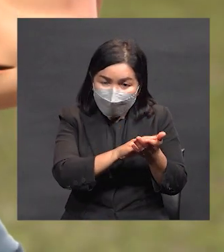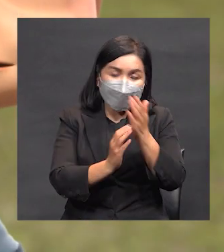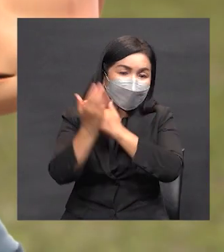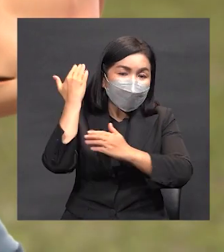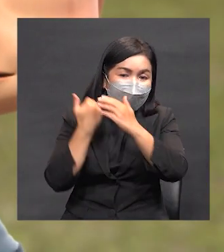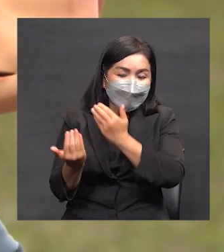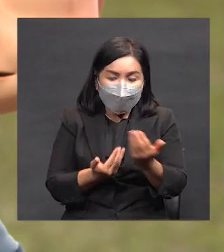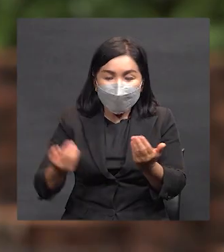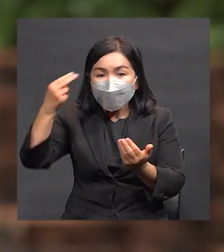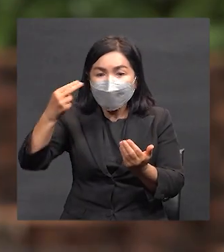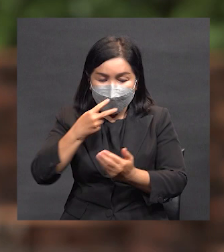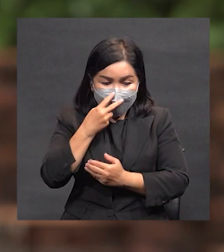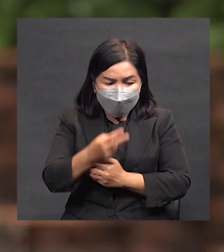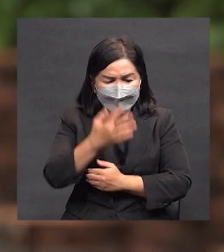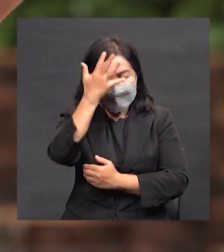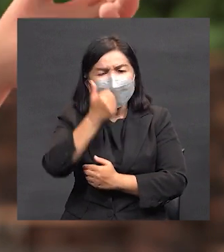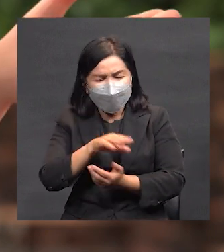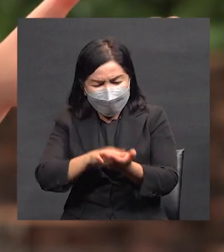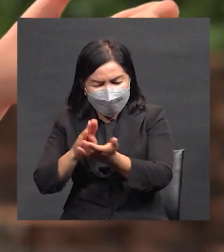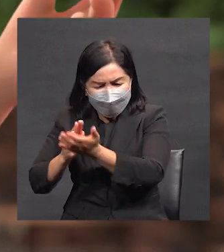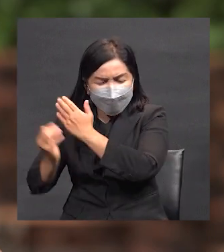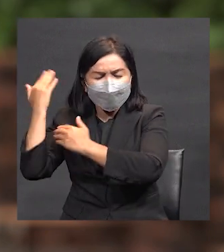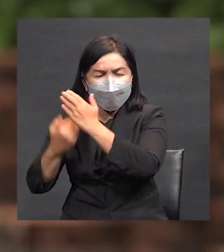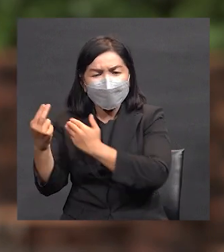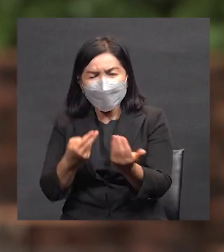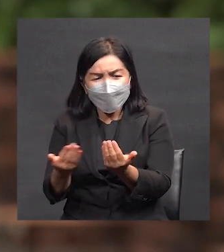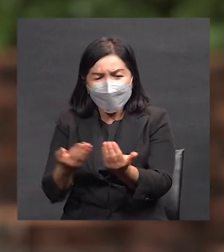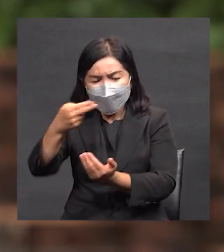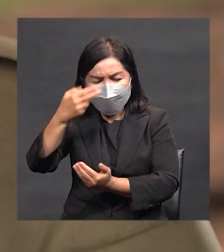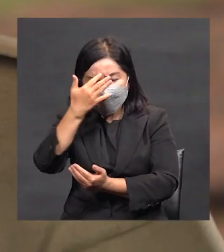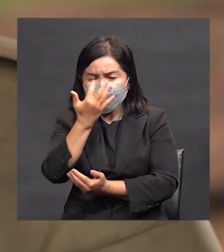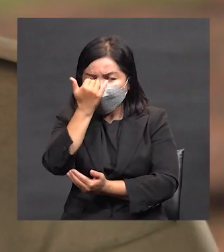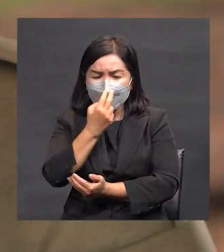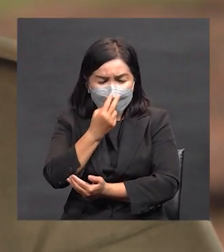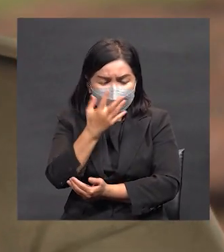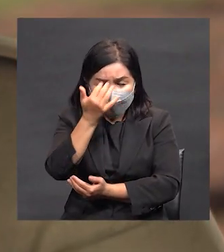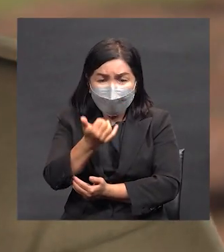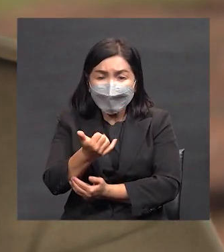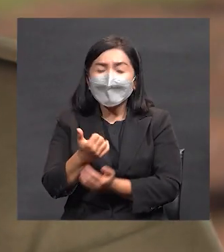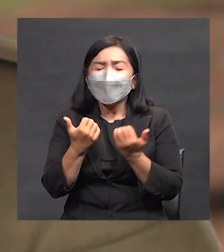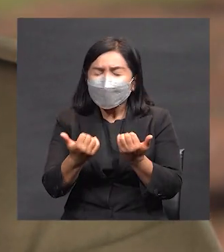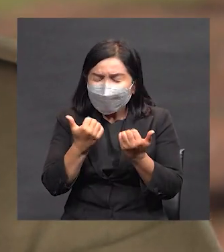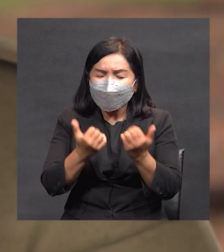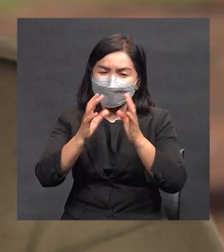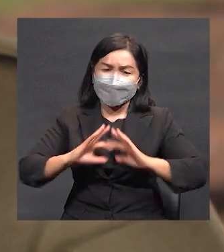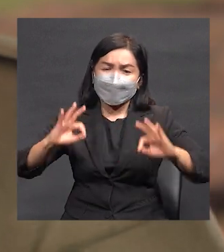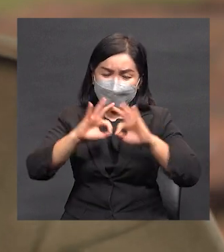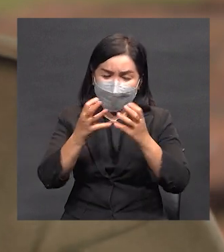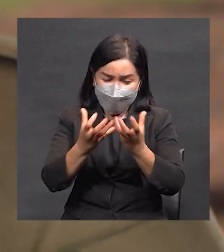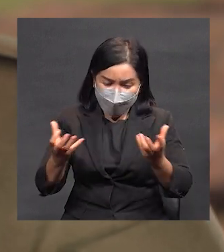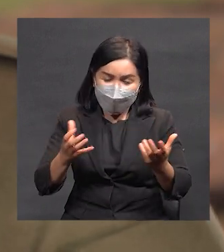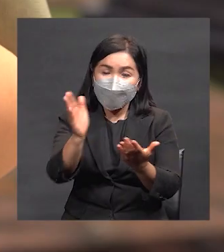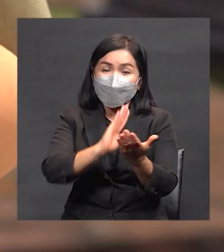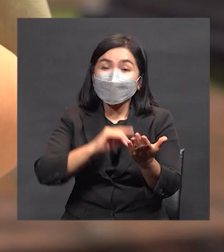ไว้ให้คนรุ่นหลัง ทำไมเราต้องไปอนุรักษ์ให้คนรุ่นหลังด้วยล่ะพี ่ก็เพราะนี่คือมรดกที่สำคัญของชาติเรา